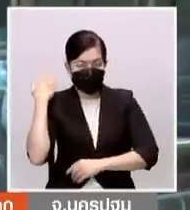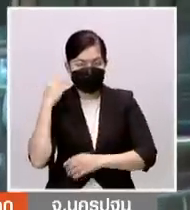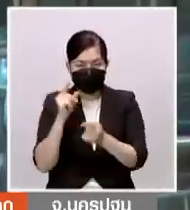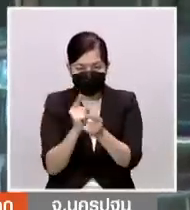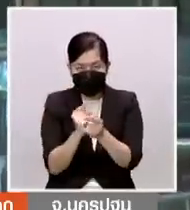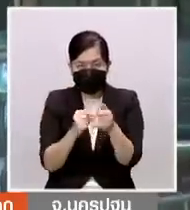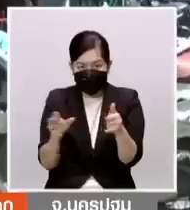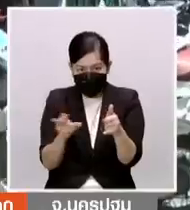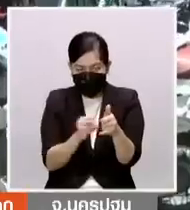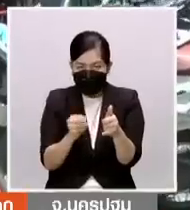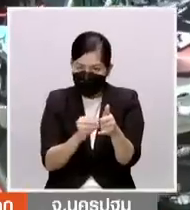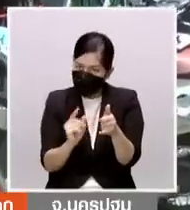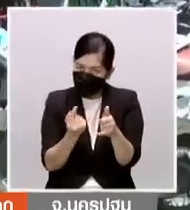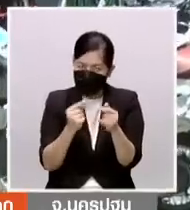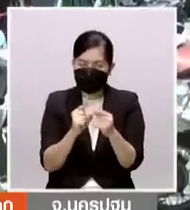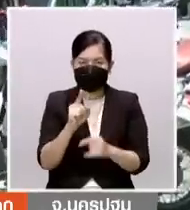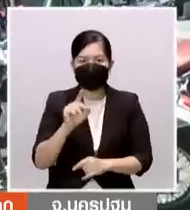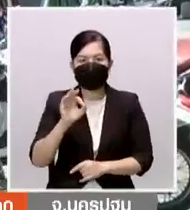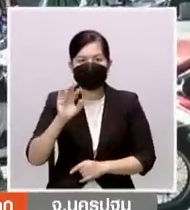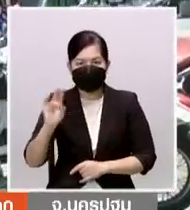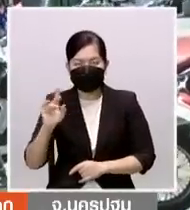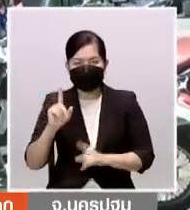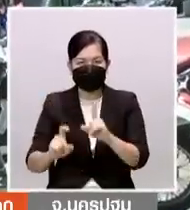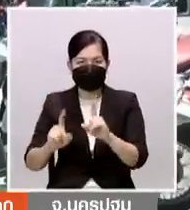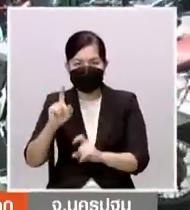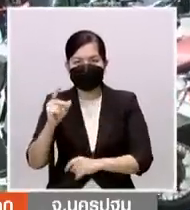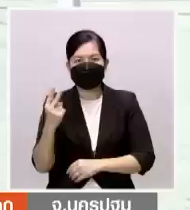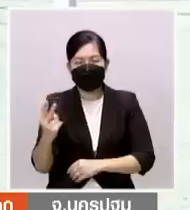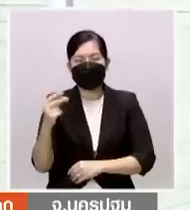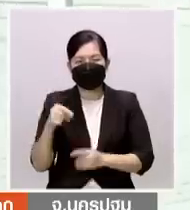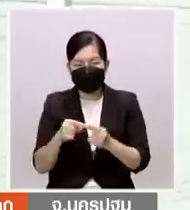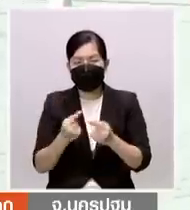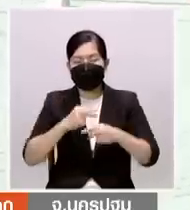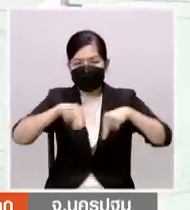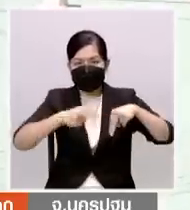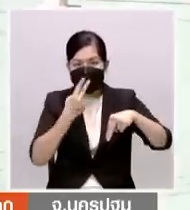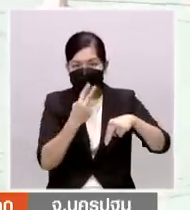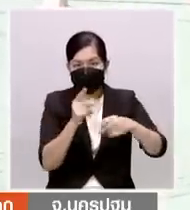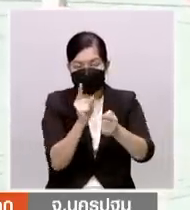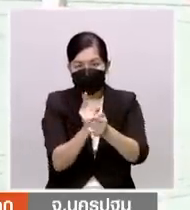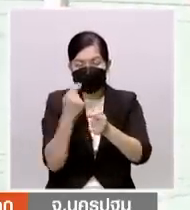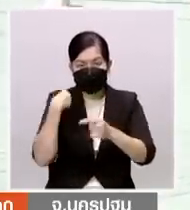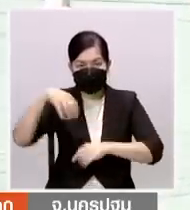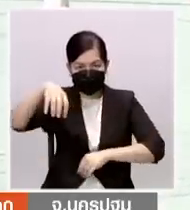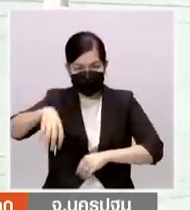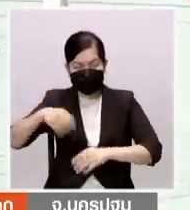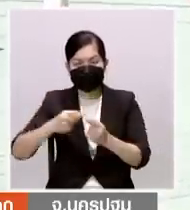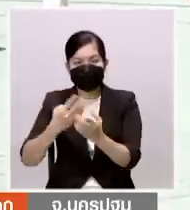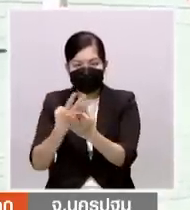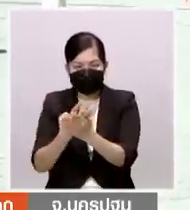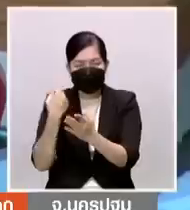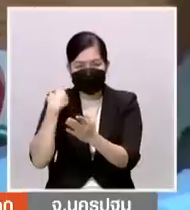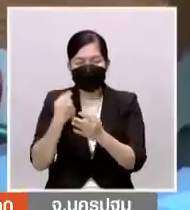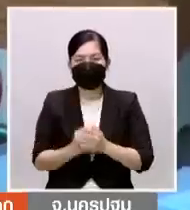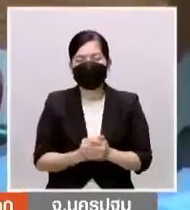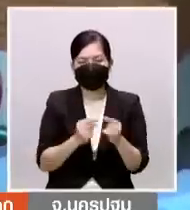ม่197คนค่ะเสียชีวิต2คนตรวจพบคลัสเตอร์ใหม่ในเรือนจำขณะที่จำนวนเตียงผู้ที่รักษา